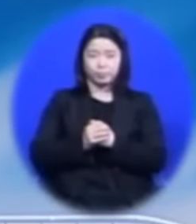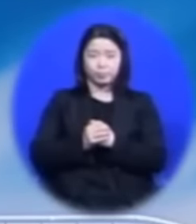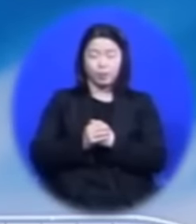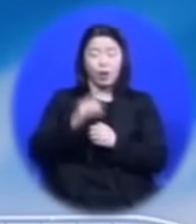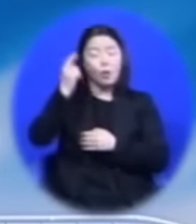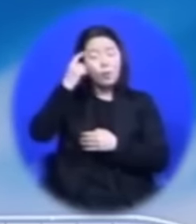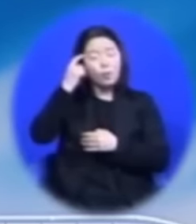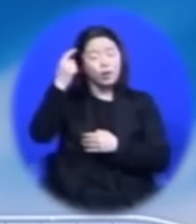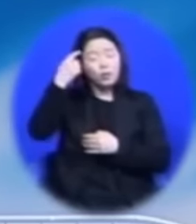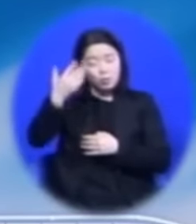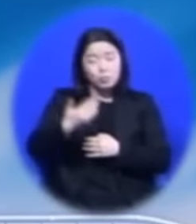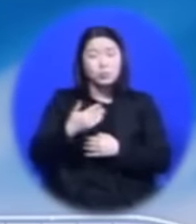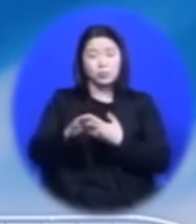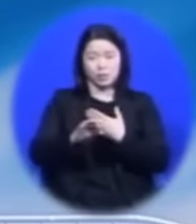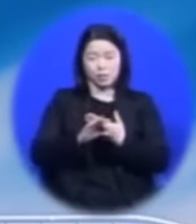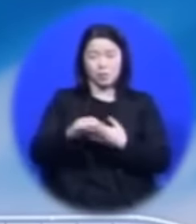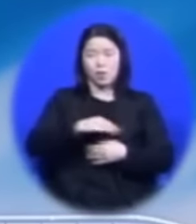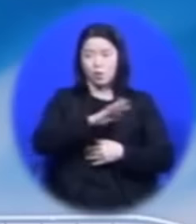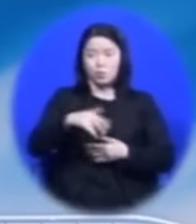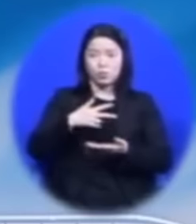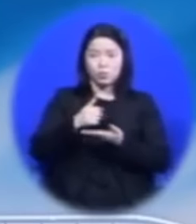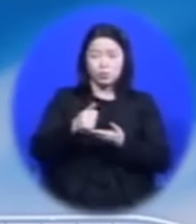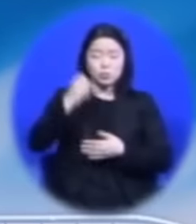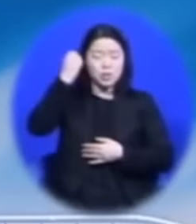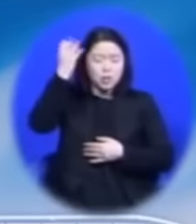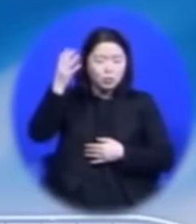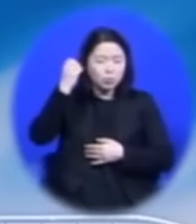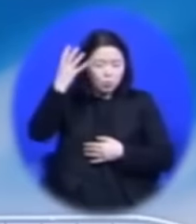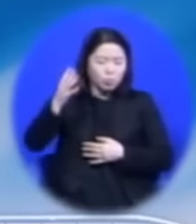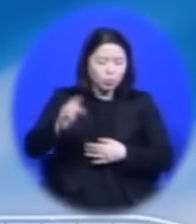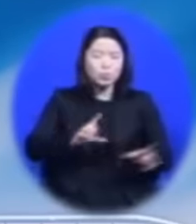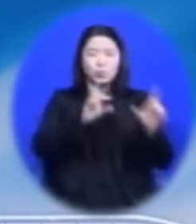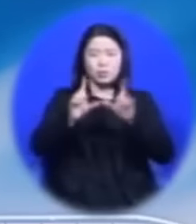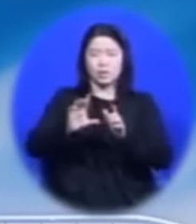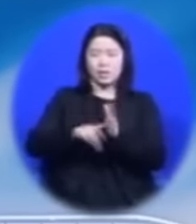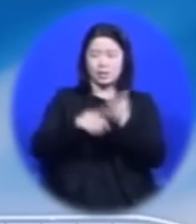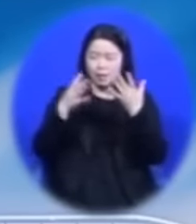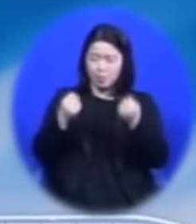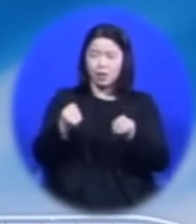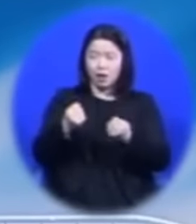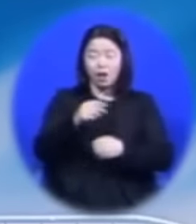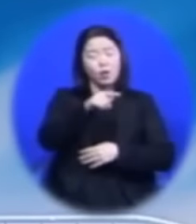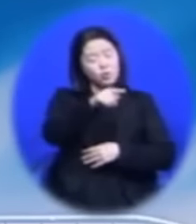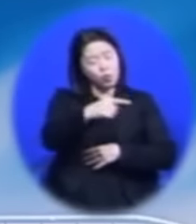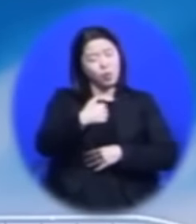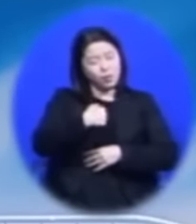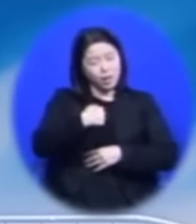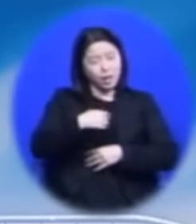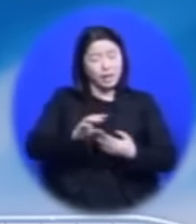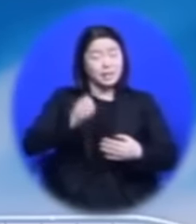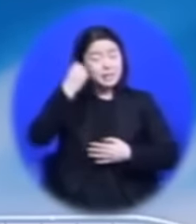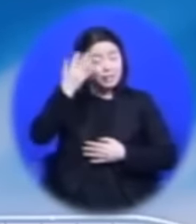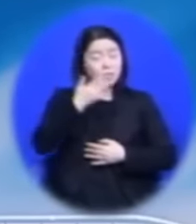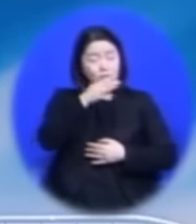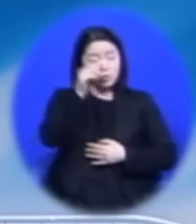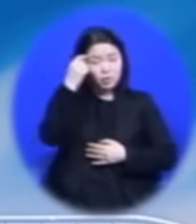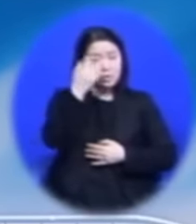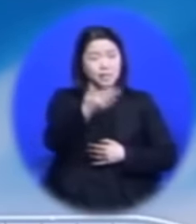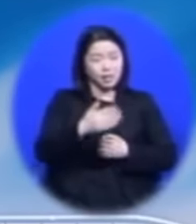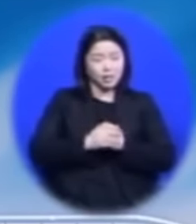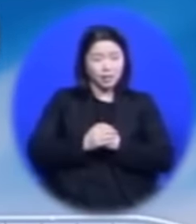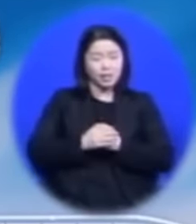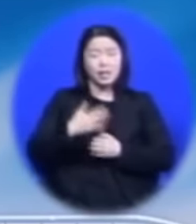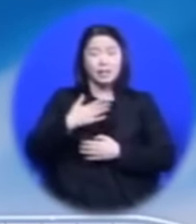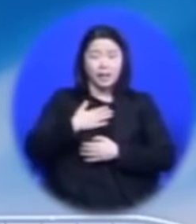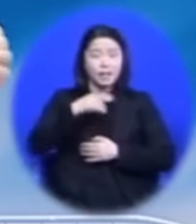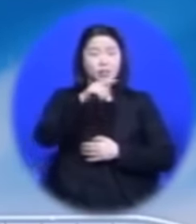왜 그렇게 물으시냐면 우리는 주님을 잊고 사는 때가 많기 때문입니다. 너는 나를 잊을 수 있더냐? 나는 너를